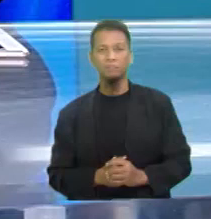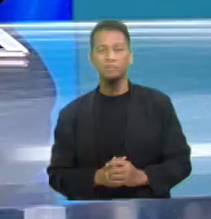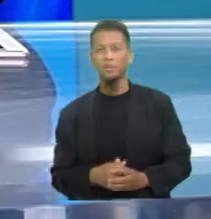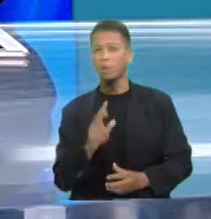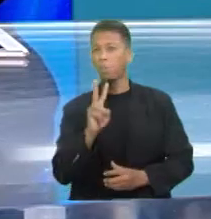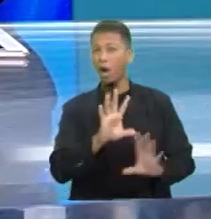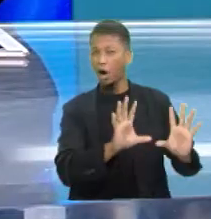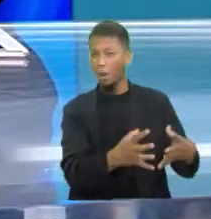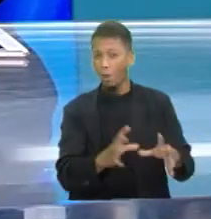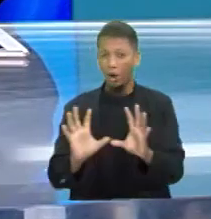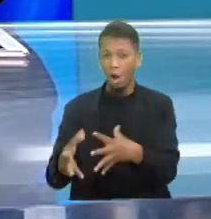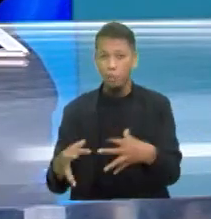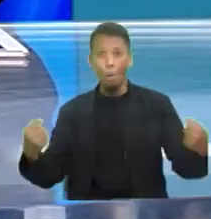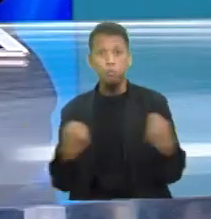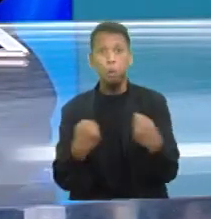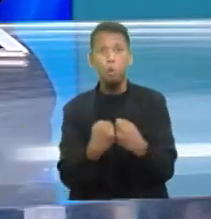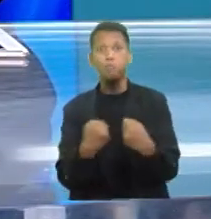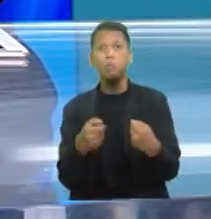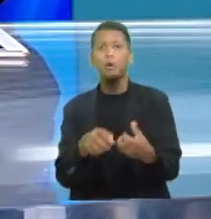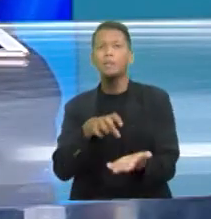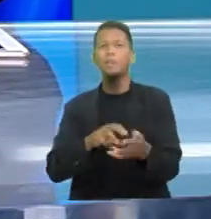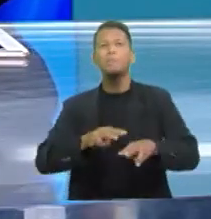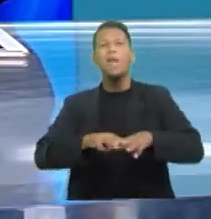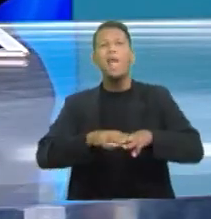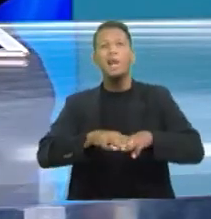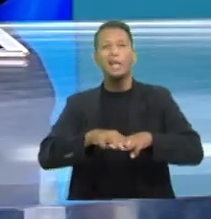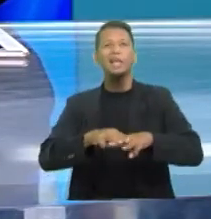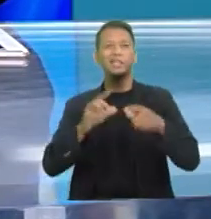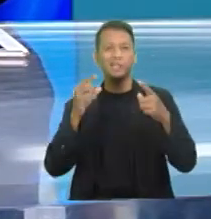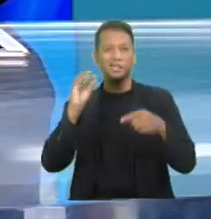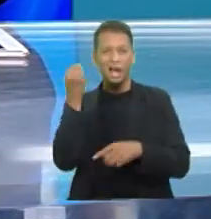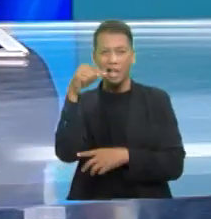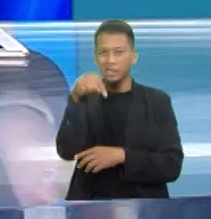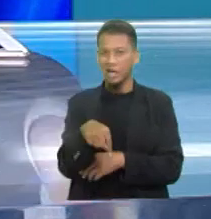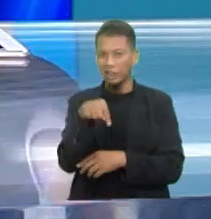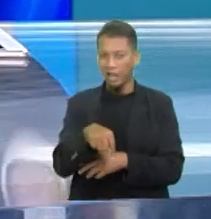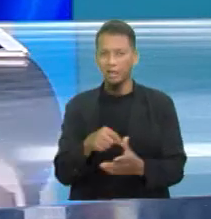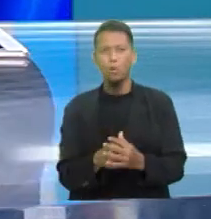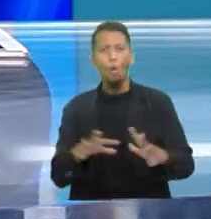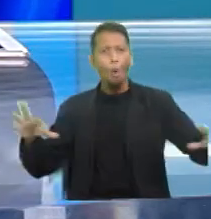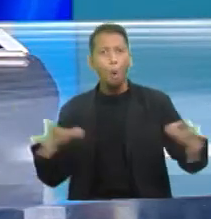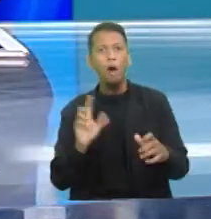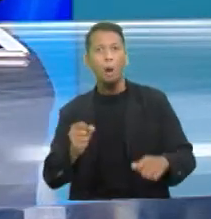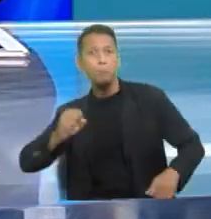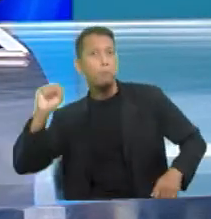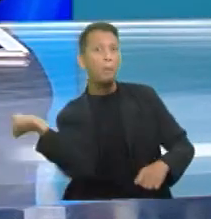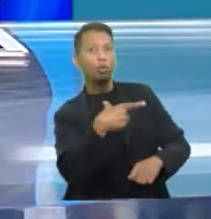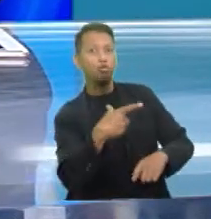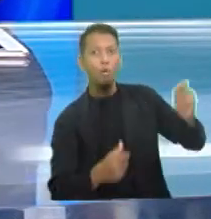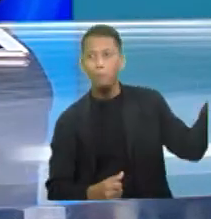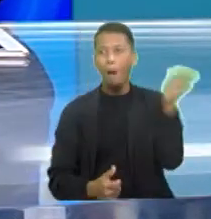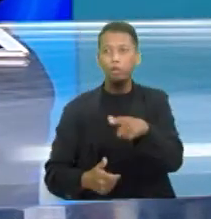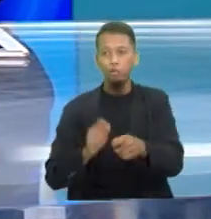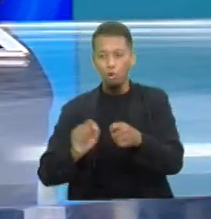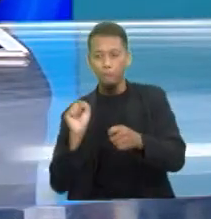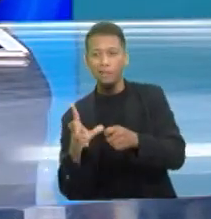Aksi tawuran dua kelompok warga kembali pecah di kawasan Manggarai Tebet, Jakarta Selatan. Massa saling melempar batu dan petasan,